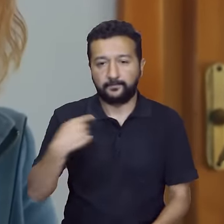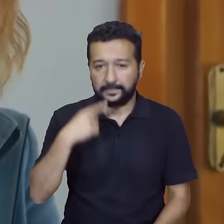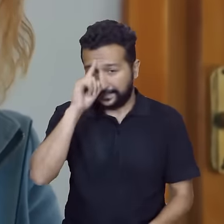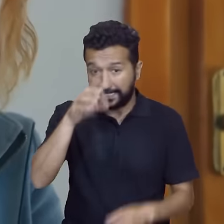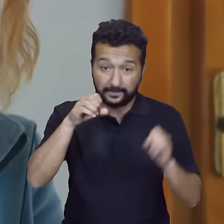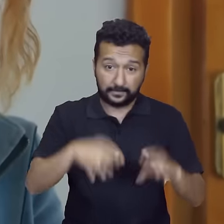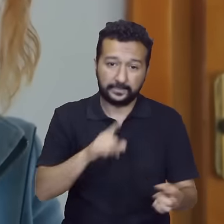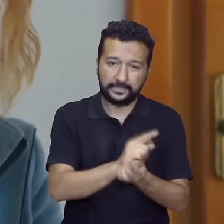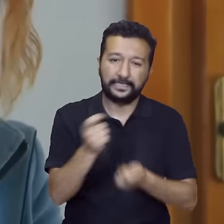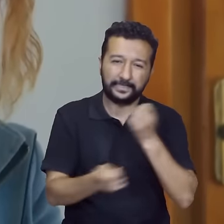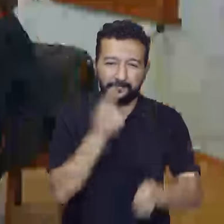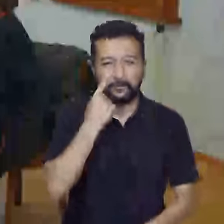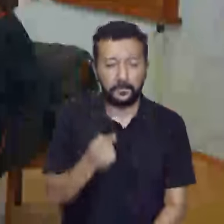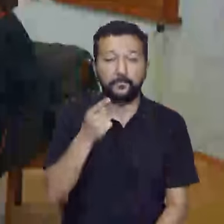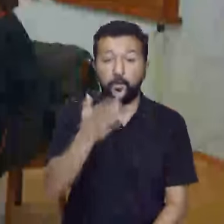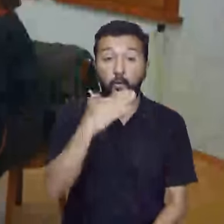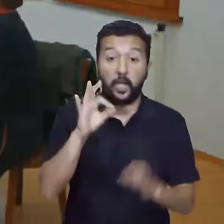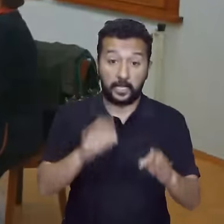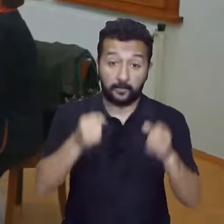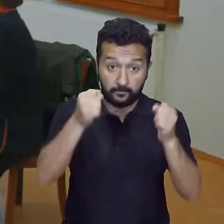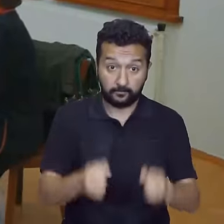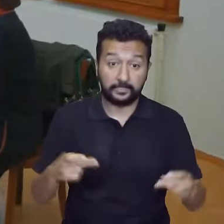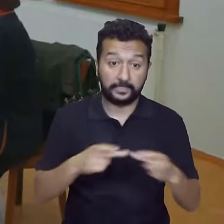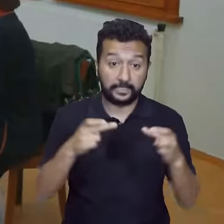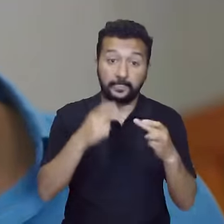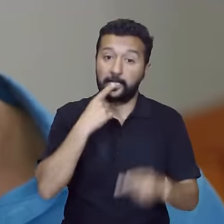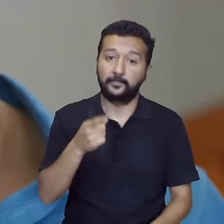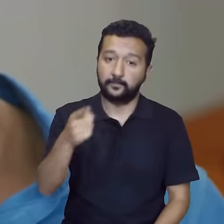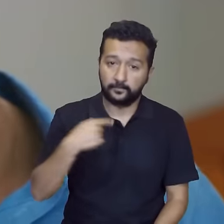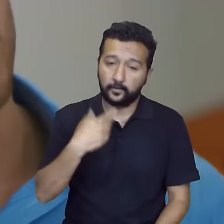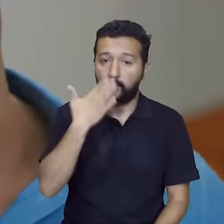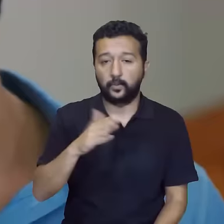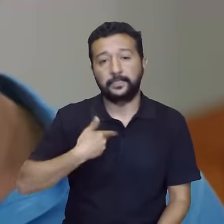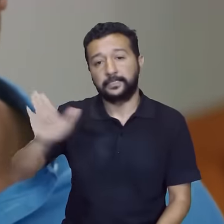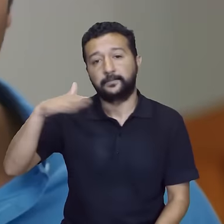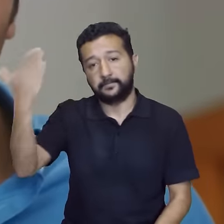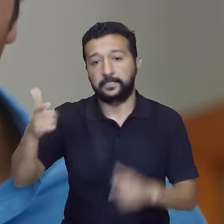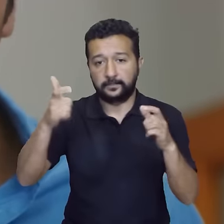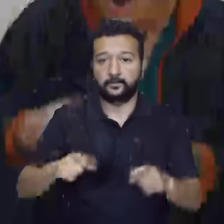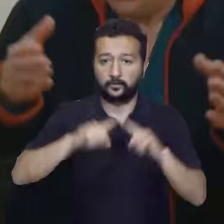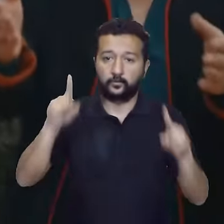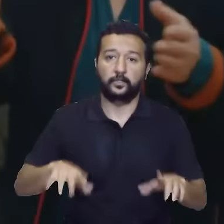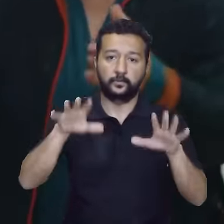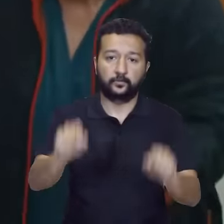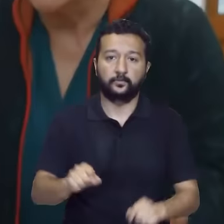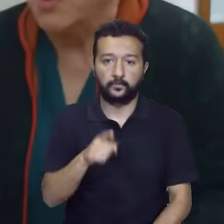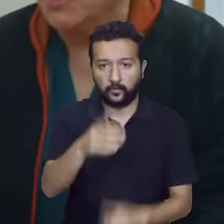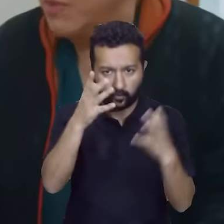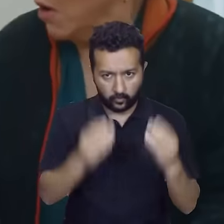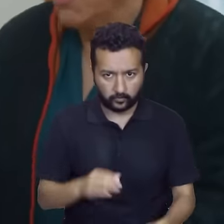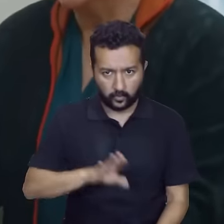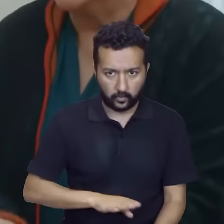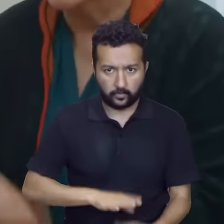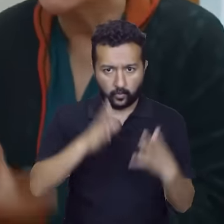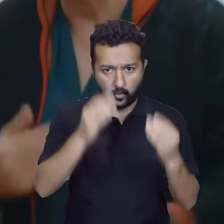yalnız bırakırsanız biz de işimize bakalım. Yok illa burada durup kavga edeceğiz diyorsanız biz artık yokuz, gidip başka bir yerde tutacağız dükkanı. Olur mu